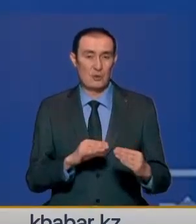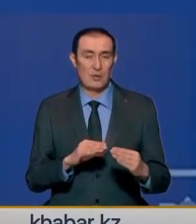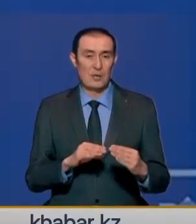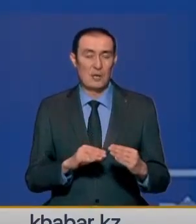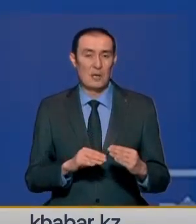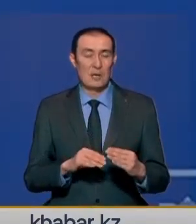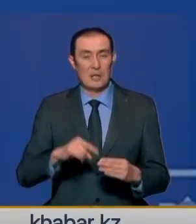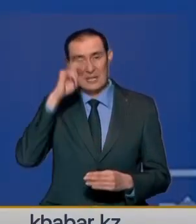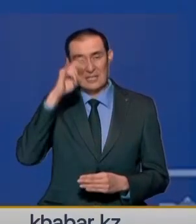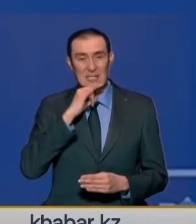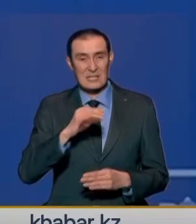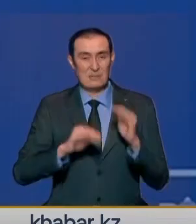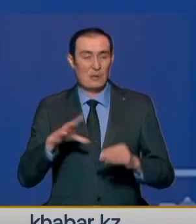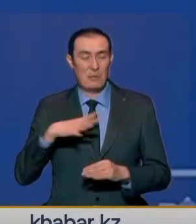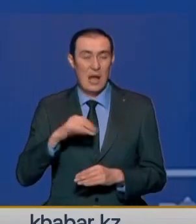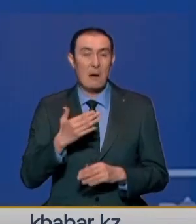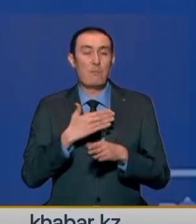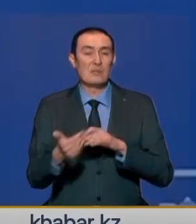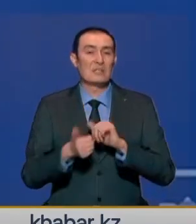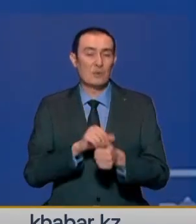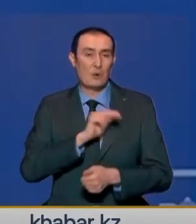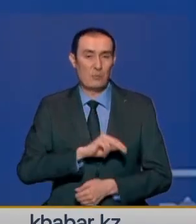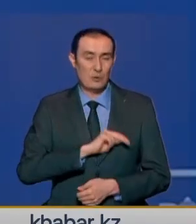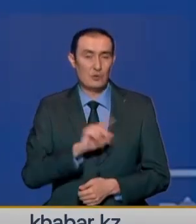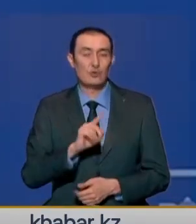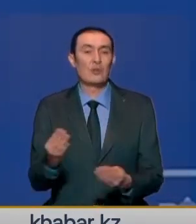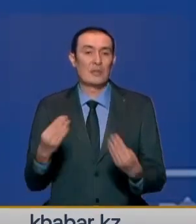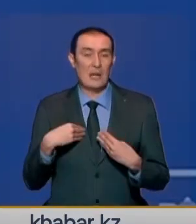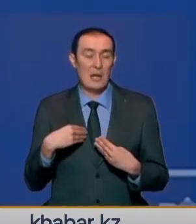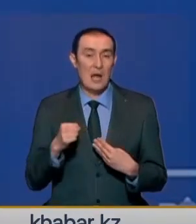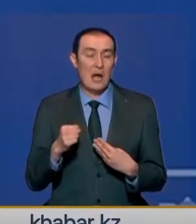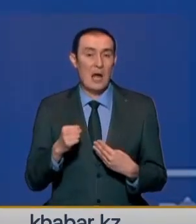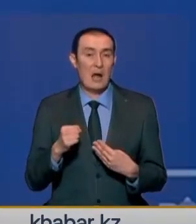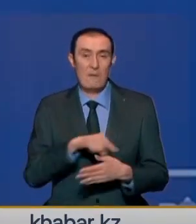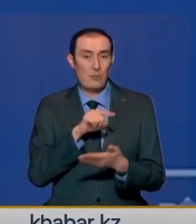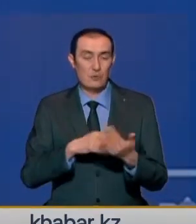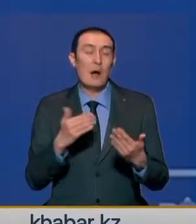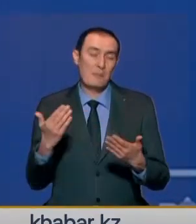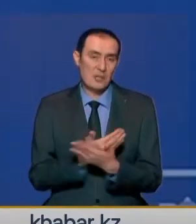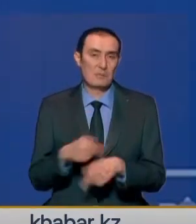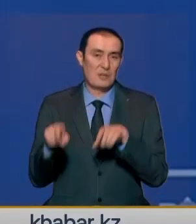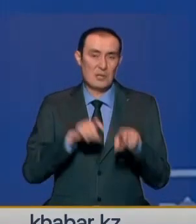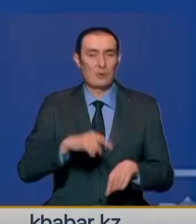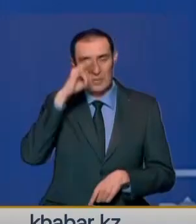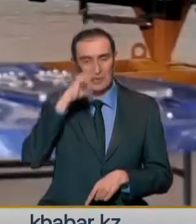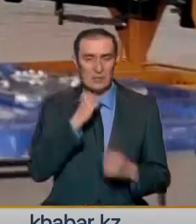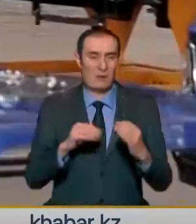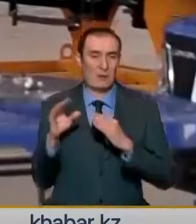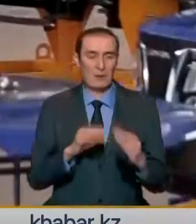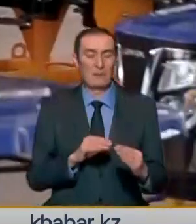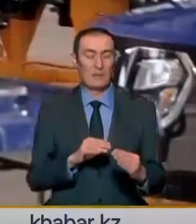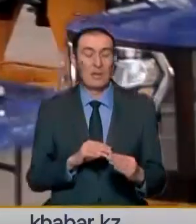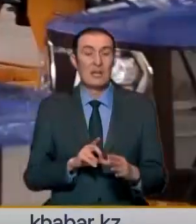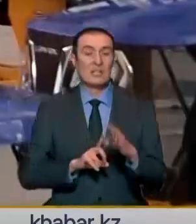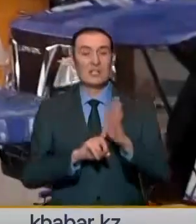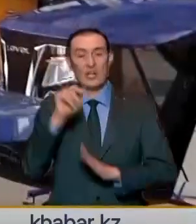Илантре казахстанской сборки. А после смены работы, что дали, на чем ездил, вопрос не поднимал. Сейчас опять пересяду на казахстанскую машину. Отметим,